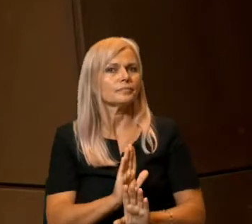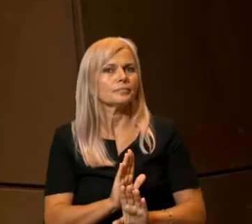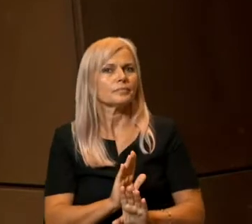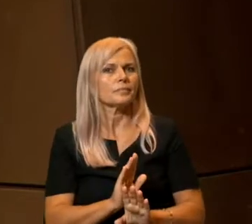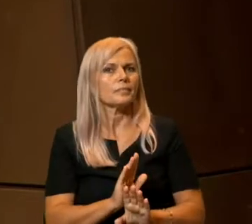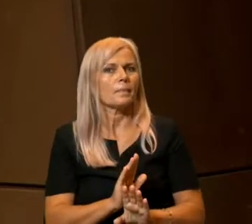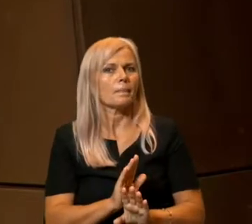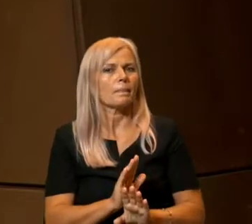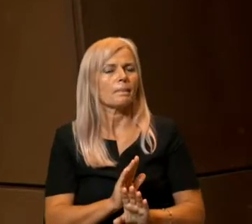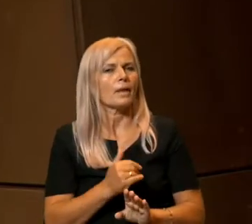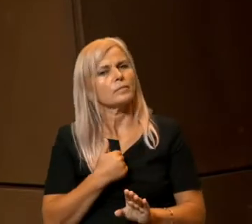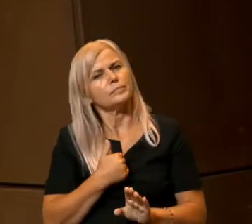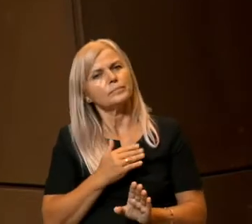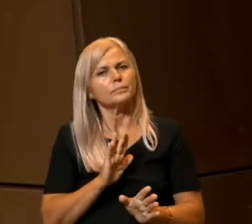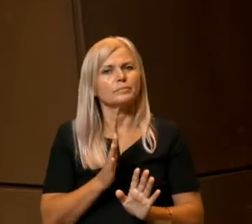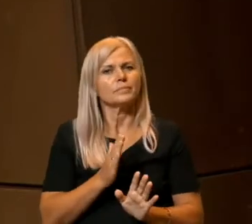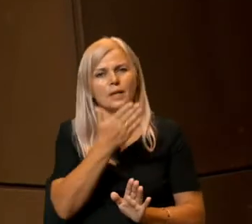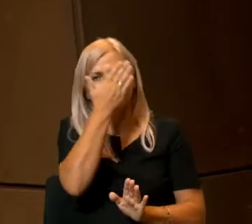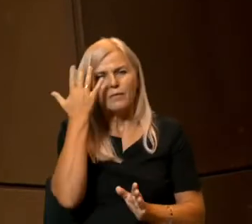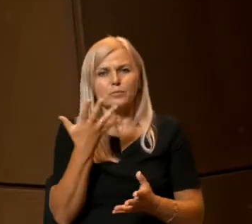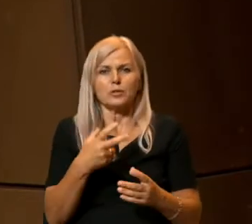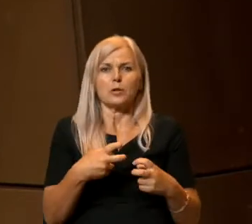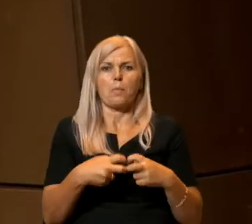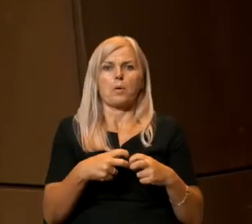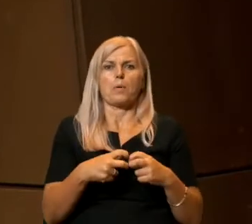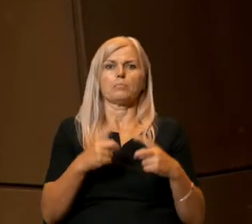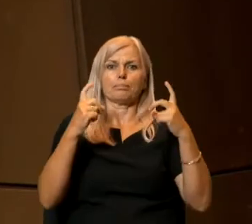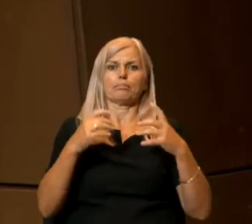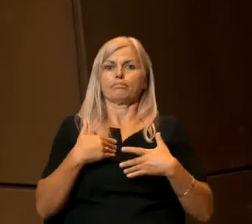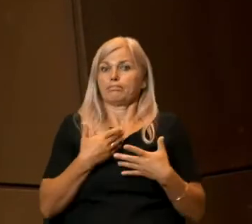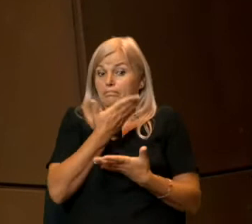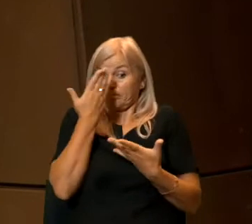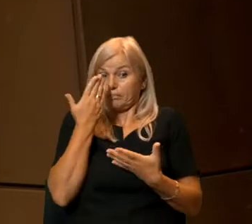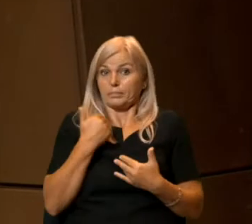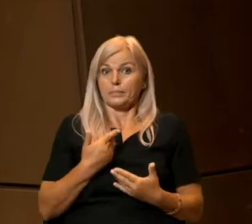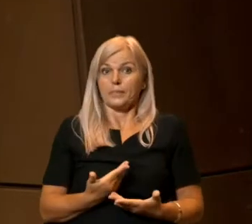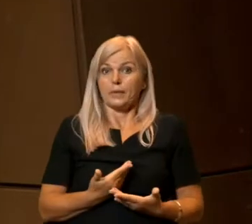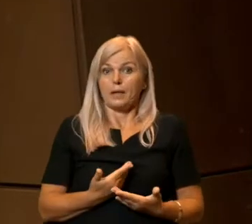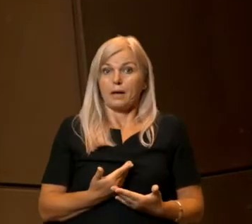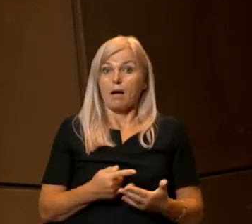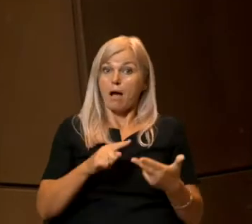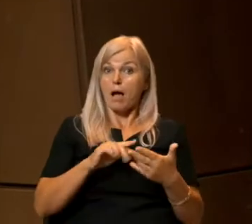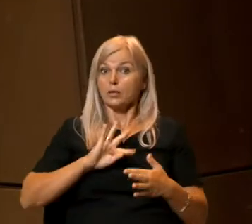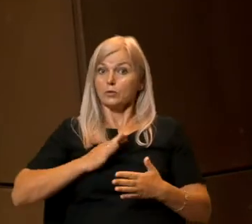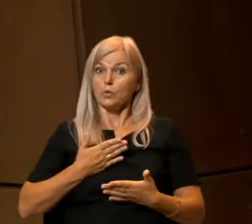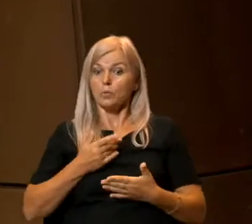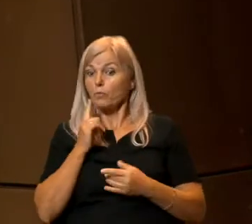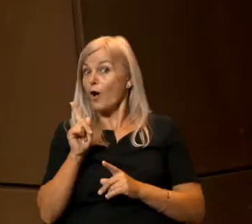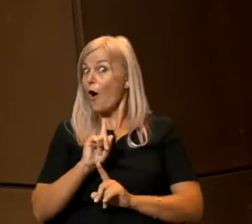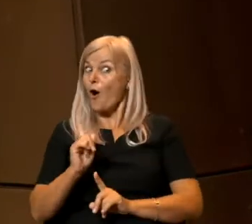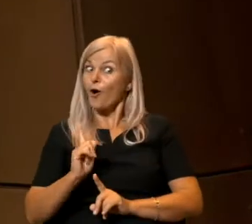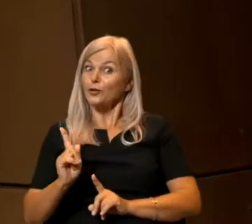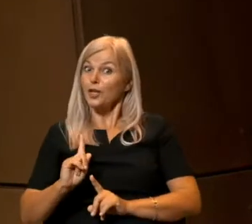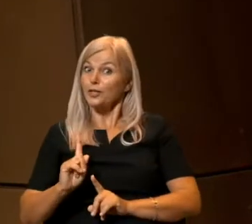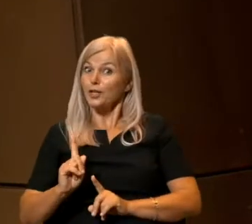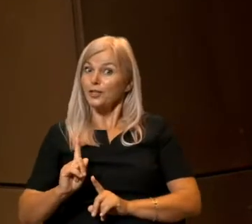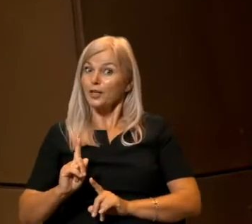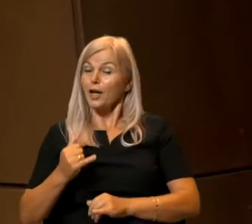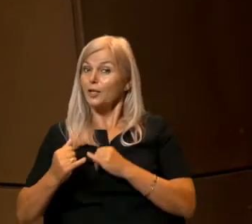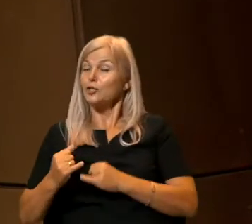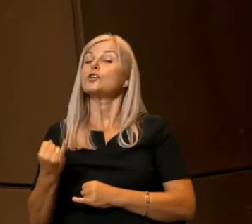Choć nie wiem właściwie, gdzie ten problem się zaczyna. I druga strona mówi, o nie, nie, nie, jeżeli